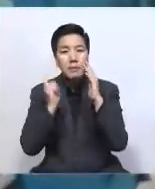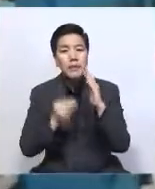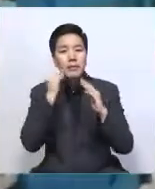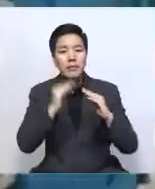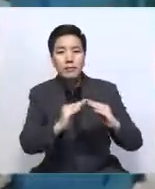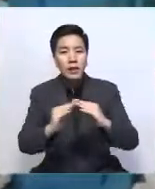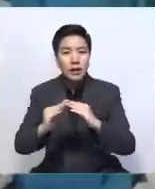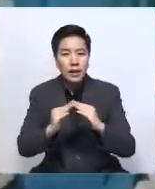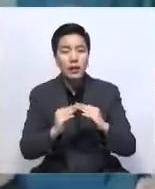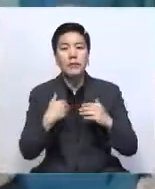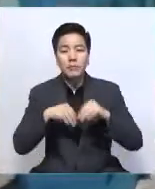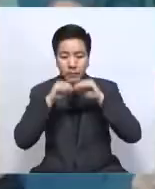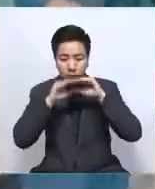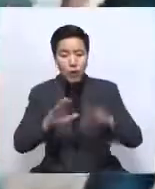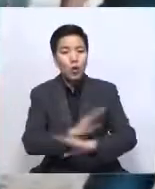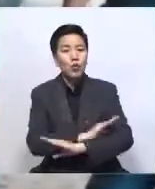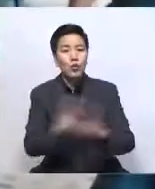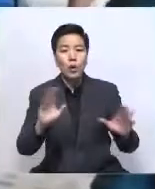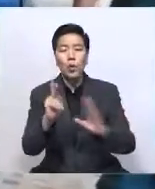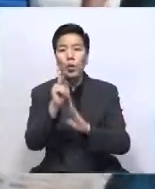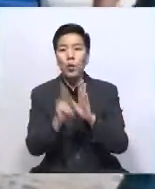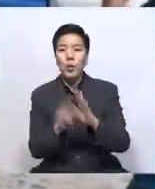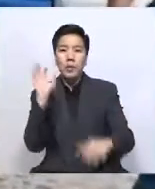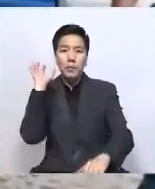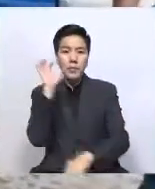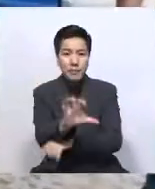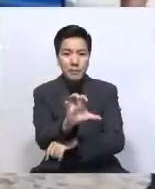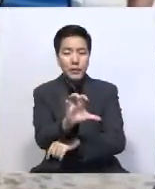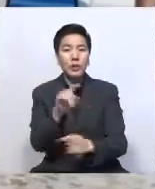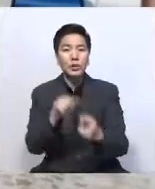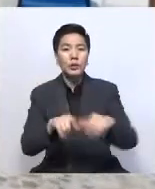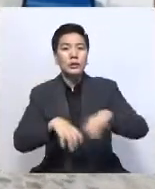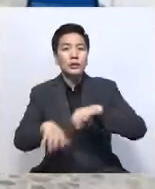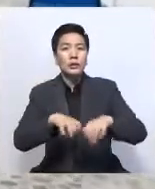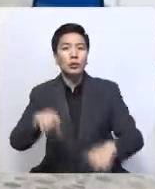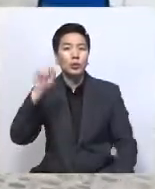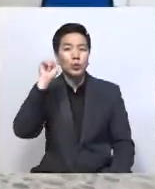ในพื้นที่ที่ประกาศยกเลิกการบังคับใช้พระราชกำหนดบริหารราช